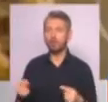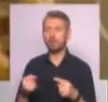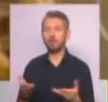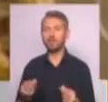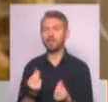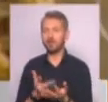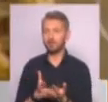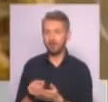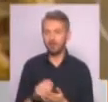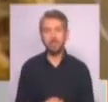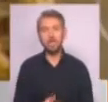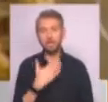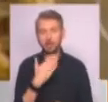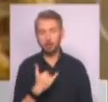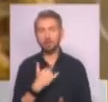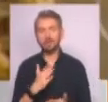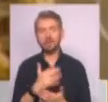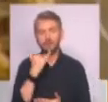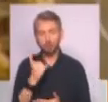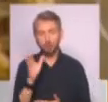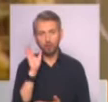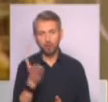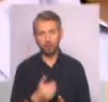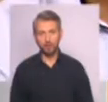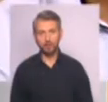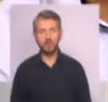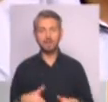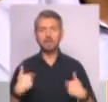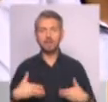тарифи платити. Да. Дякую, у нас є телефонний дзвінок, слухаємо вас.